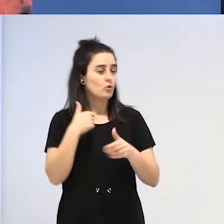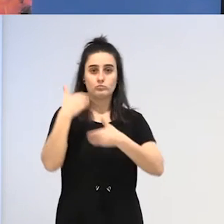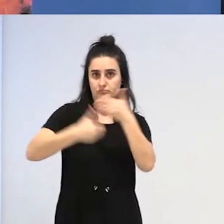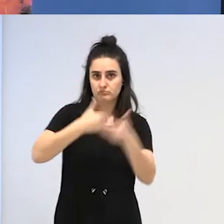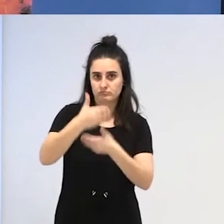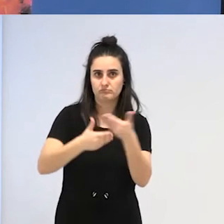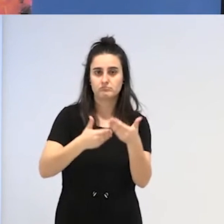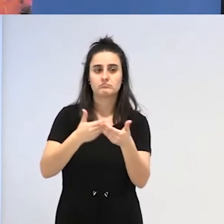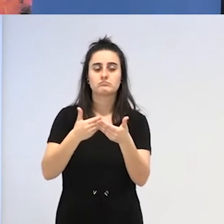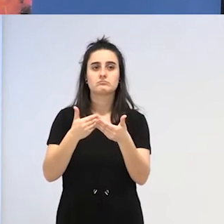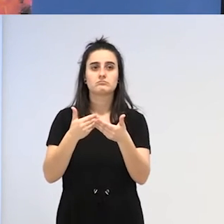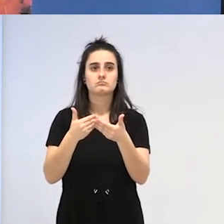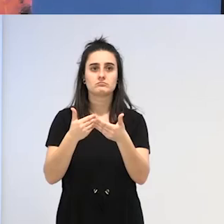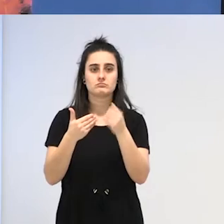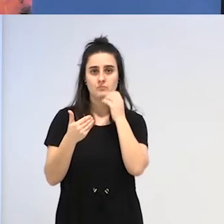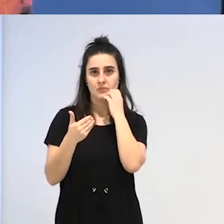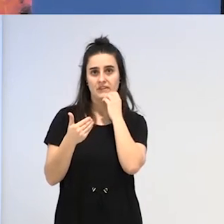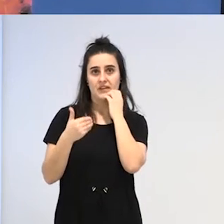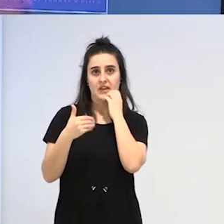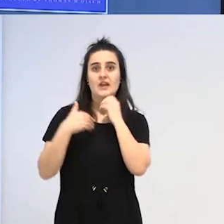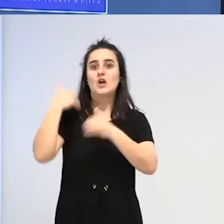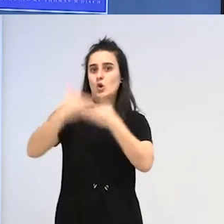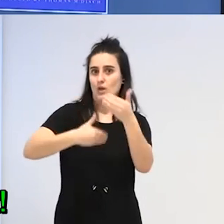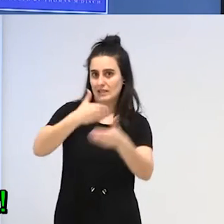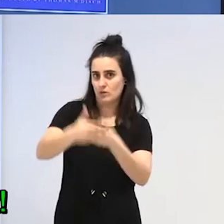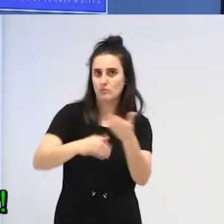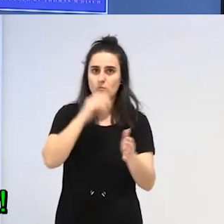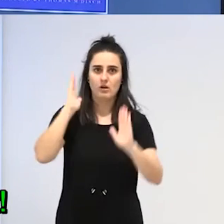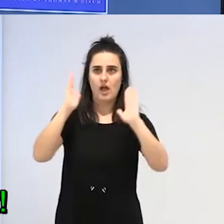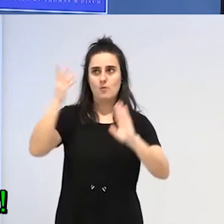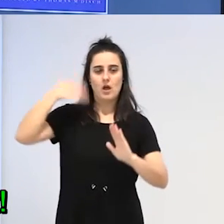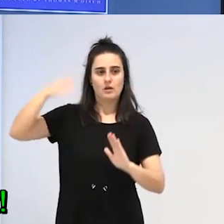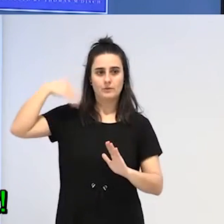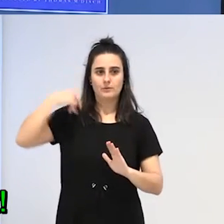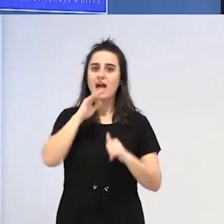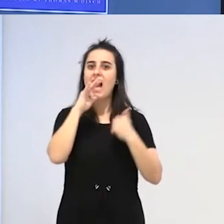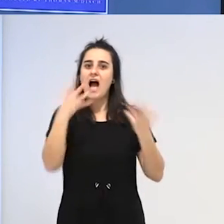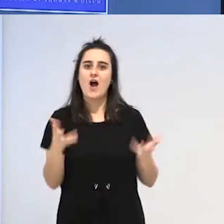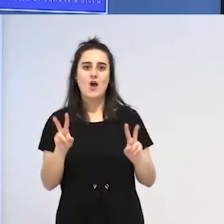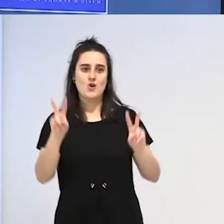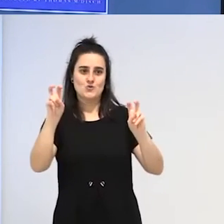iruro, bai, aurrera go, new wave, honetaz badakit,